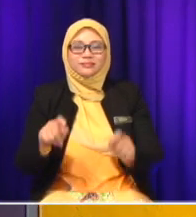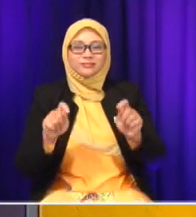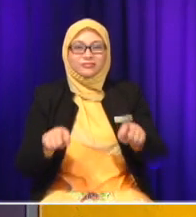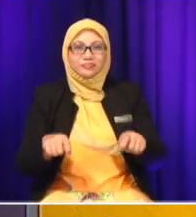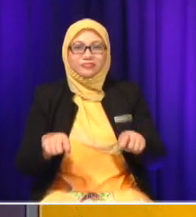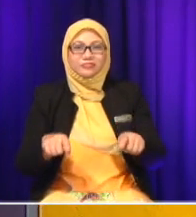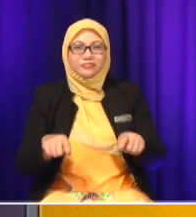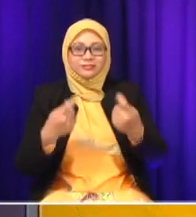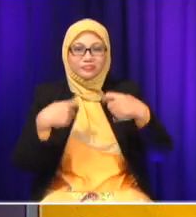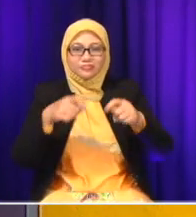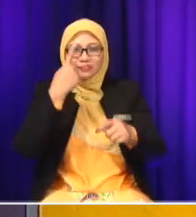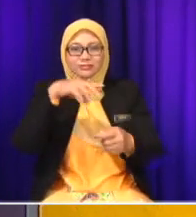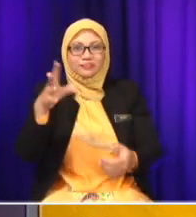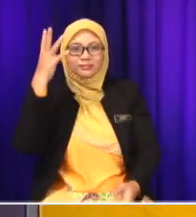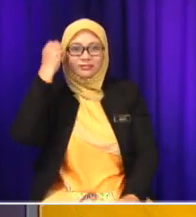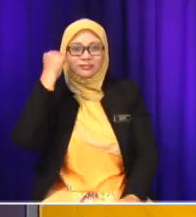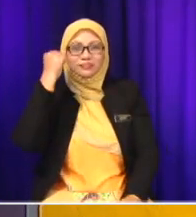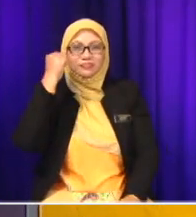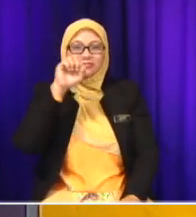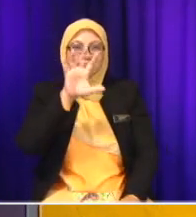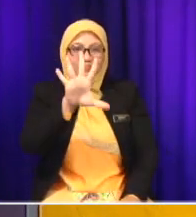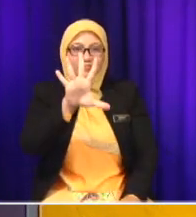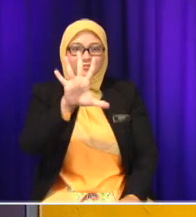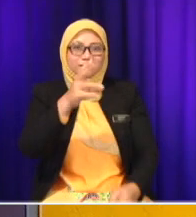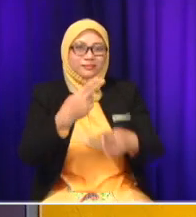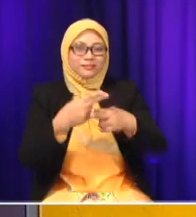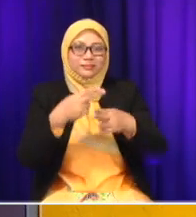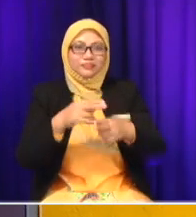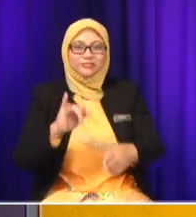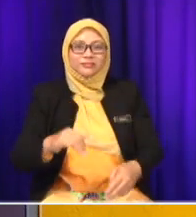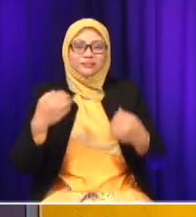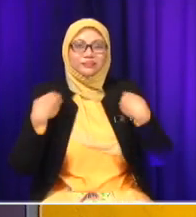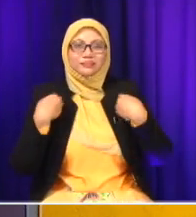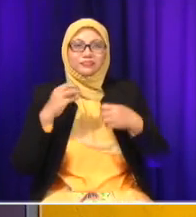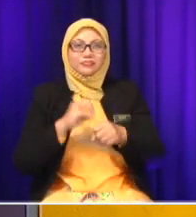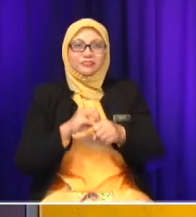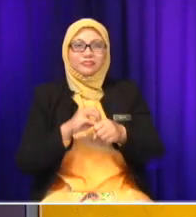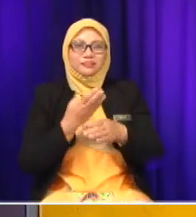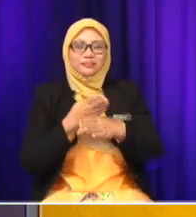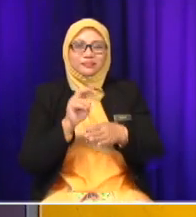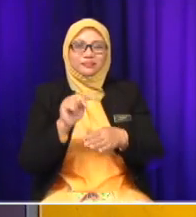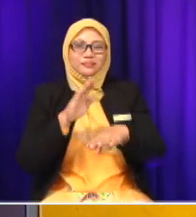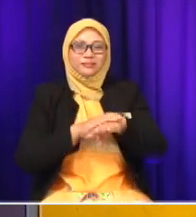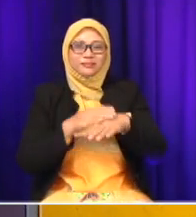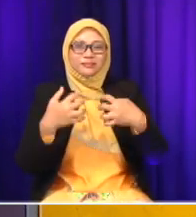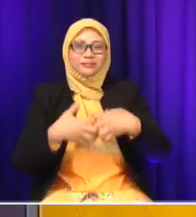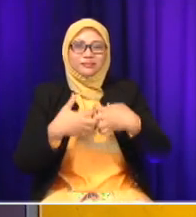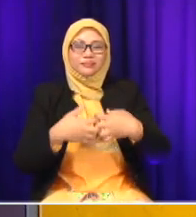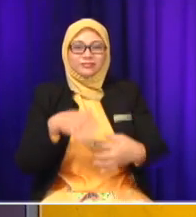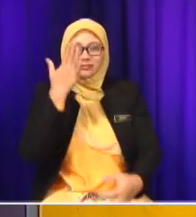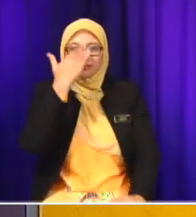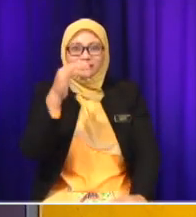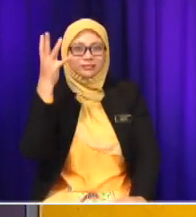menghafal sekurang-kurangnya lima komponen yang terdapat pada bahagian atas Enjin ni Kenapa Kena hafal